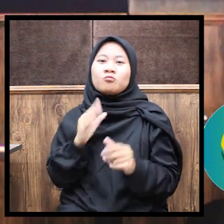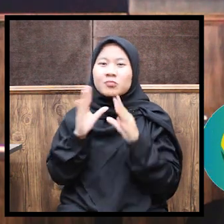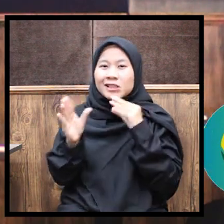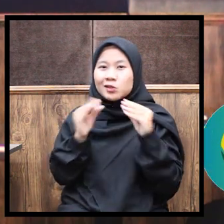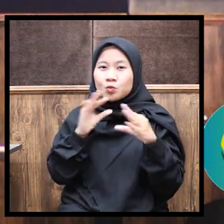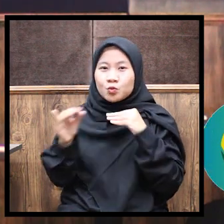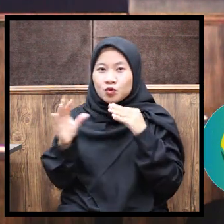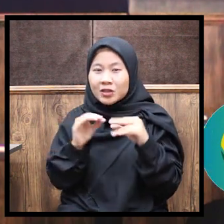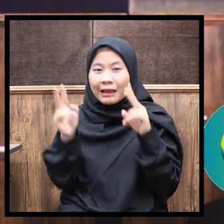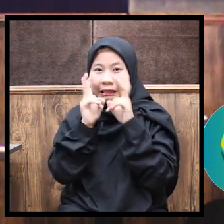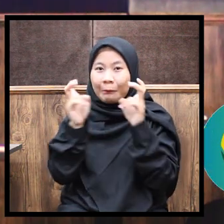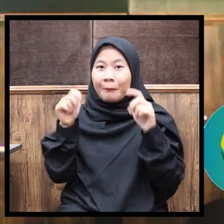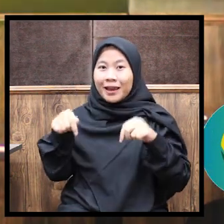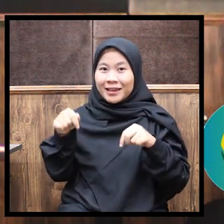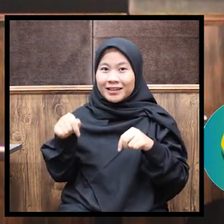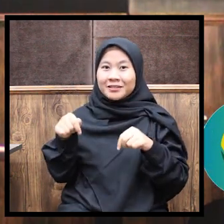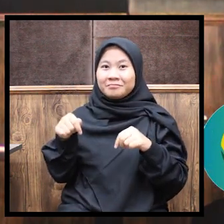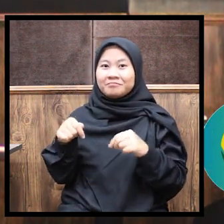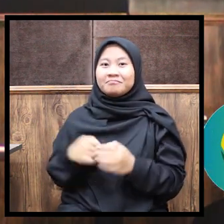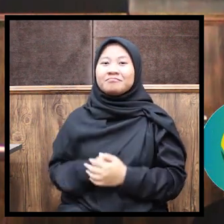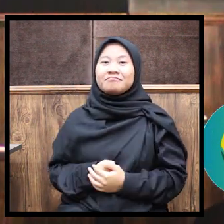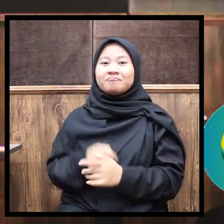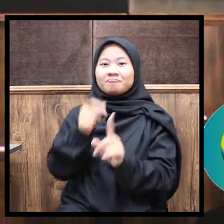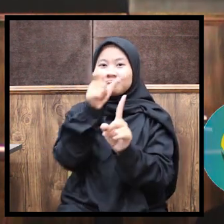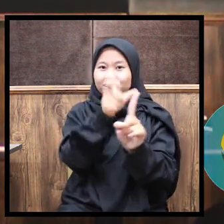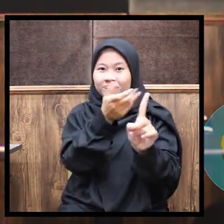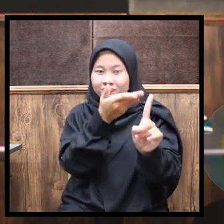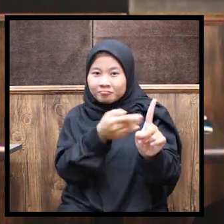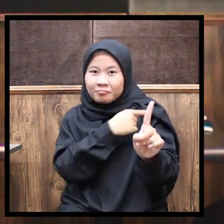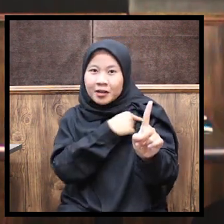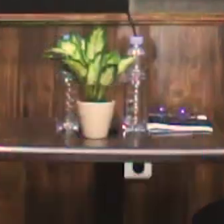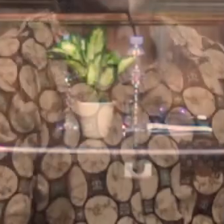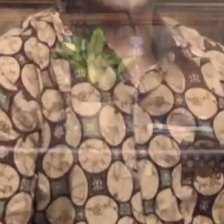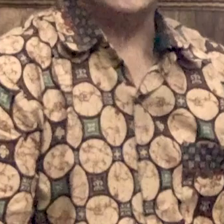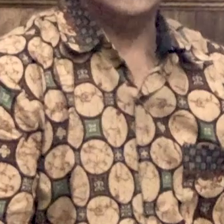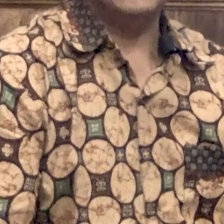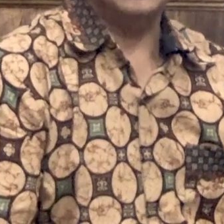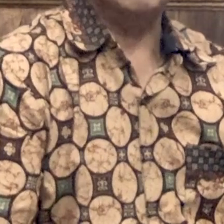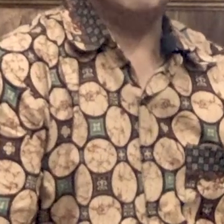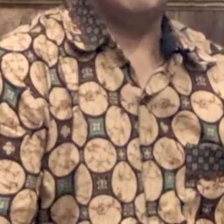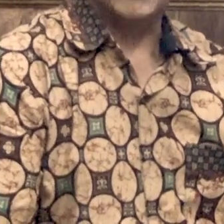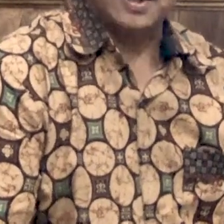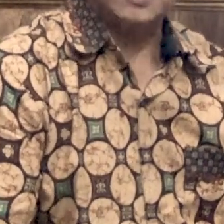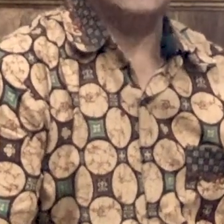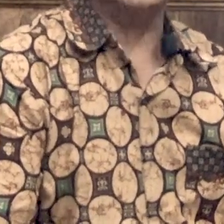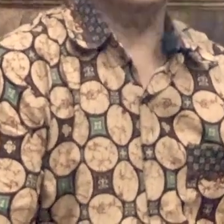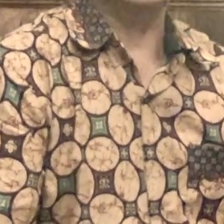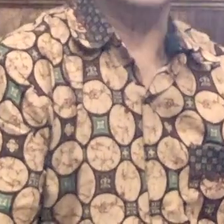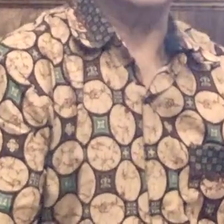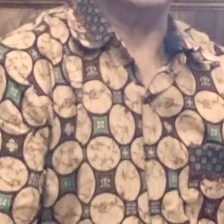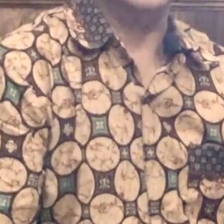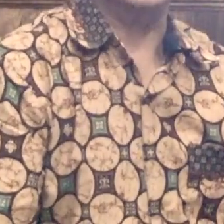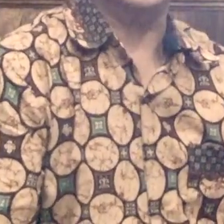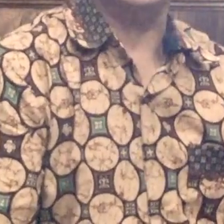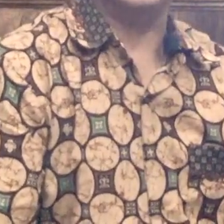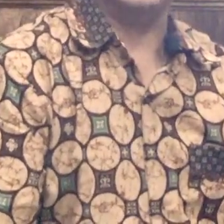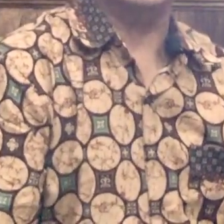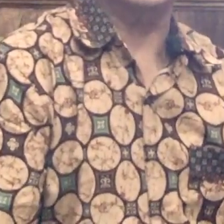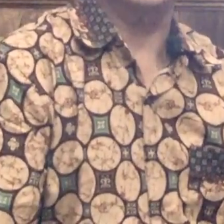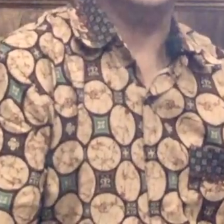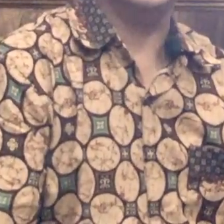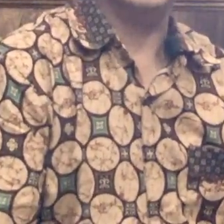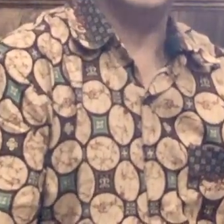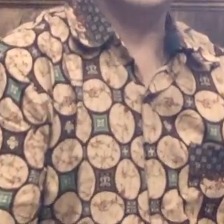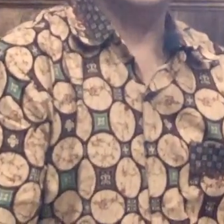SPSI biasanya dipanggil Pak adity saya adityya ya Pak adityya sudah hadir hari ini dan nanti kita